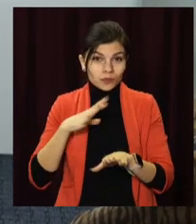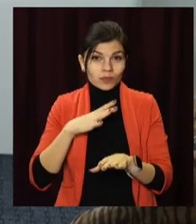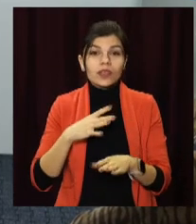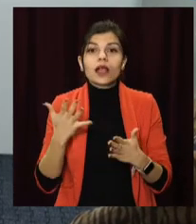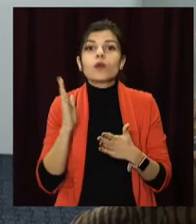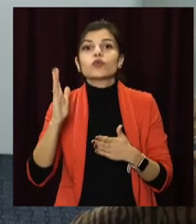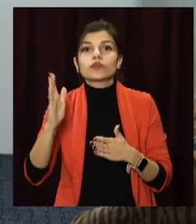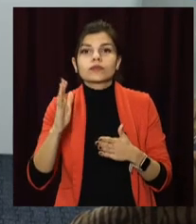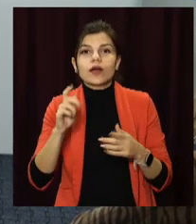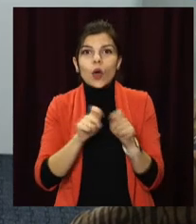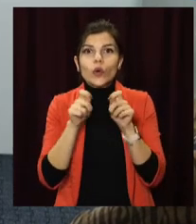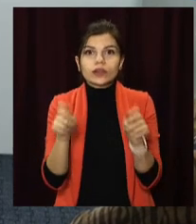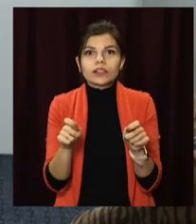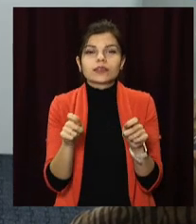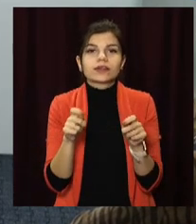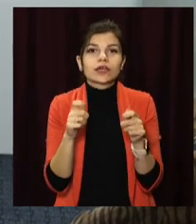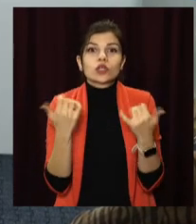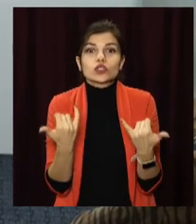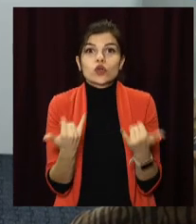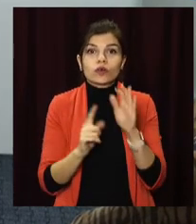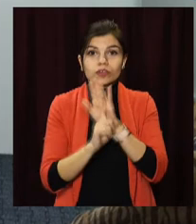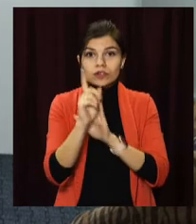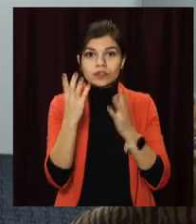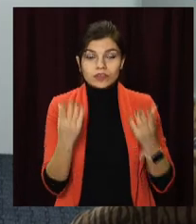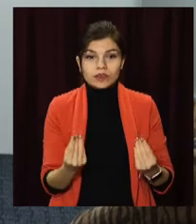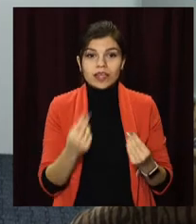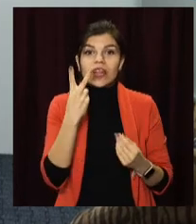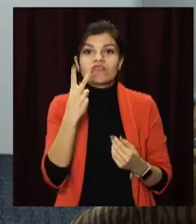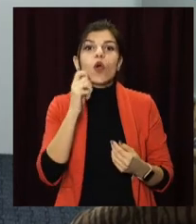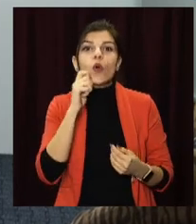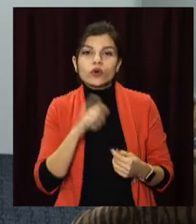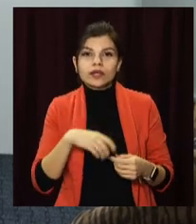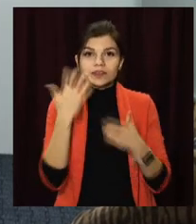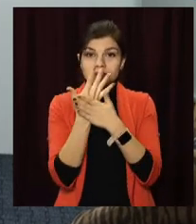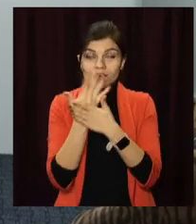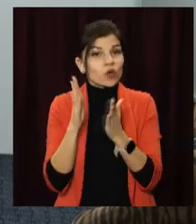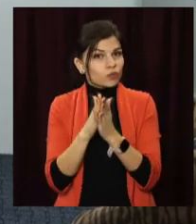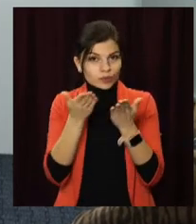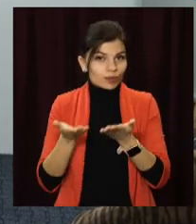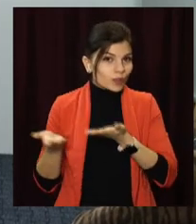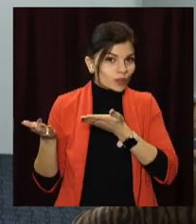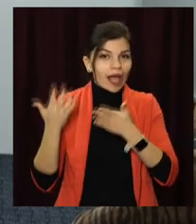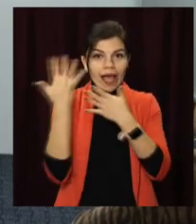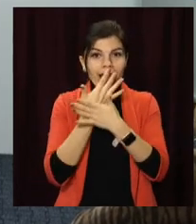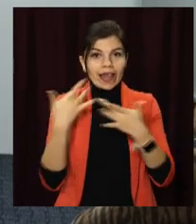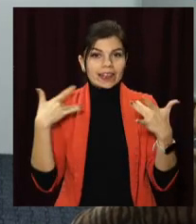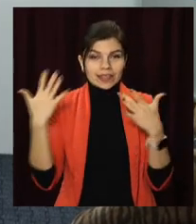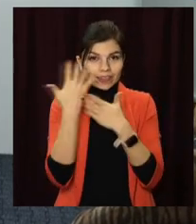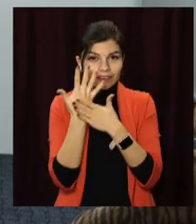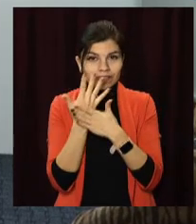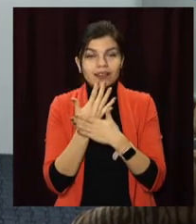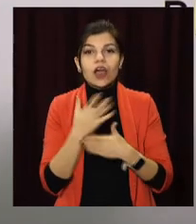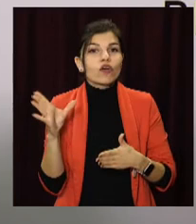з сьогоднішнього дня. Наприклад, стартує дві українські стрічки, тому запрошую всіх до кінотеатрів «Все буде ок» та